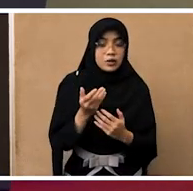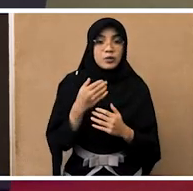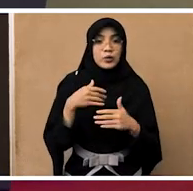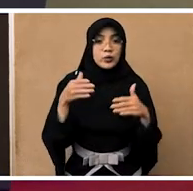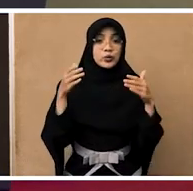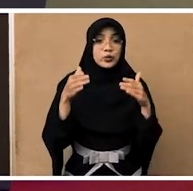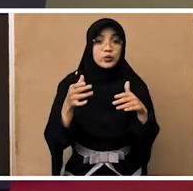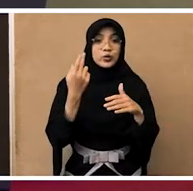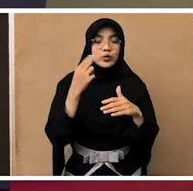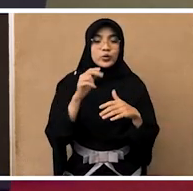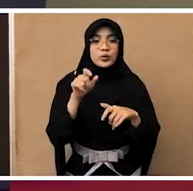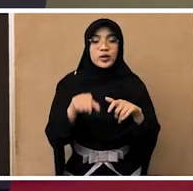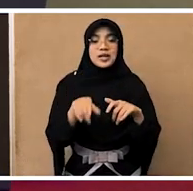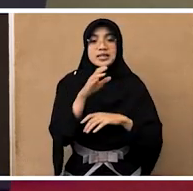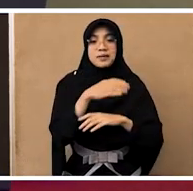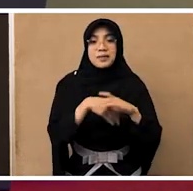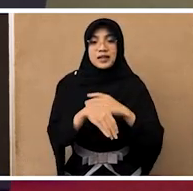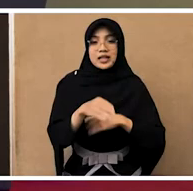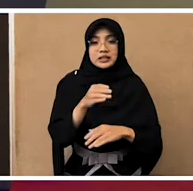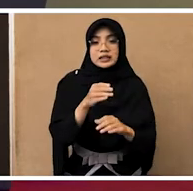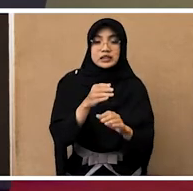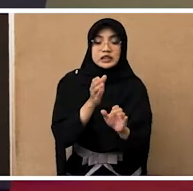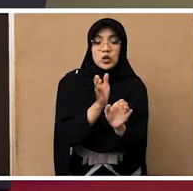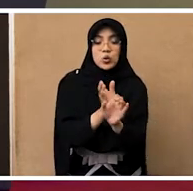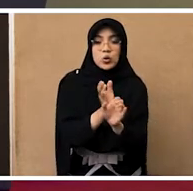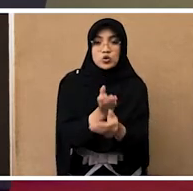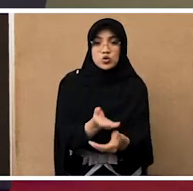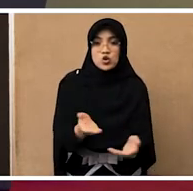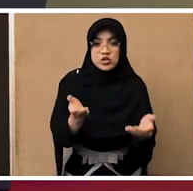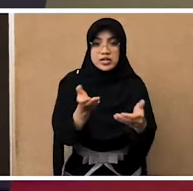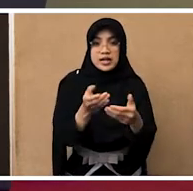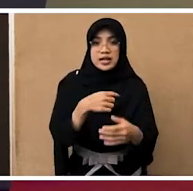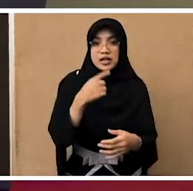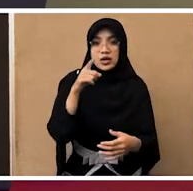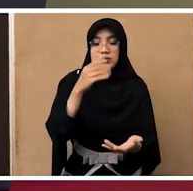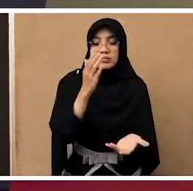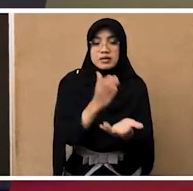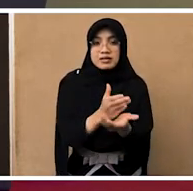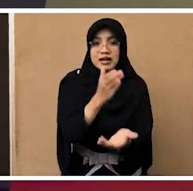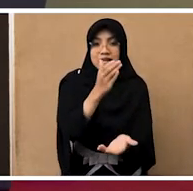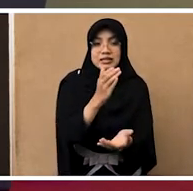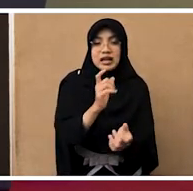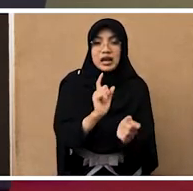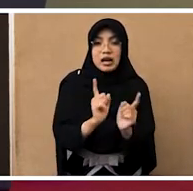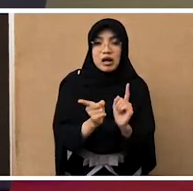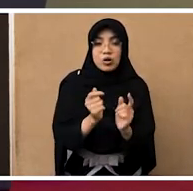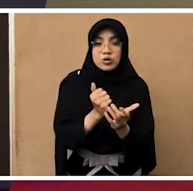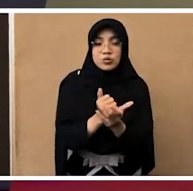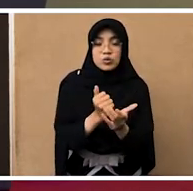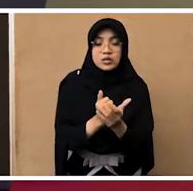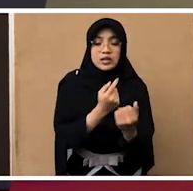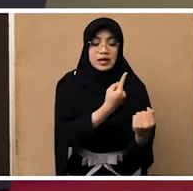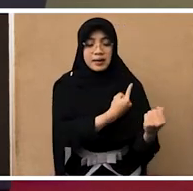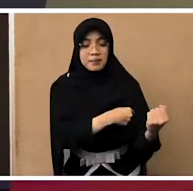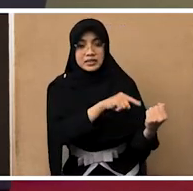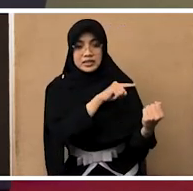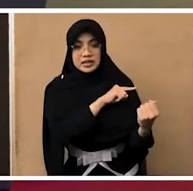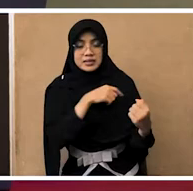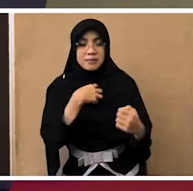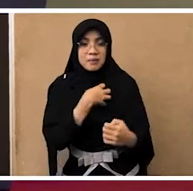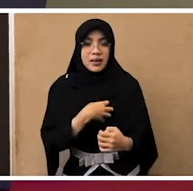khususnya bagi penyandang disabilitas sosial kita harus menekankan bahwa kapasitas